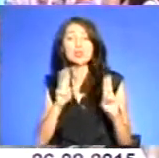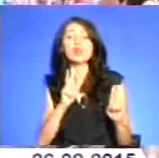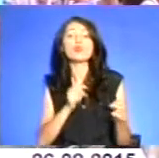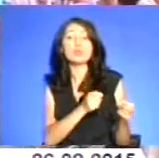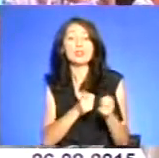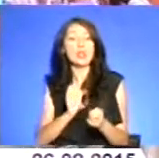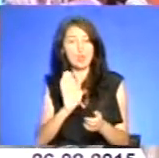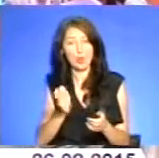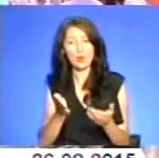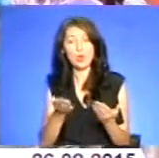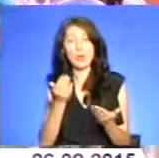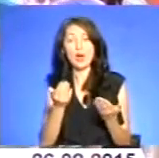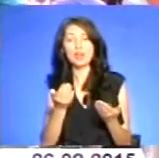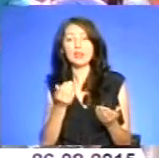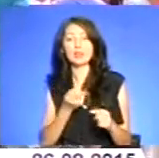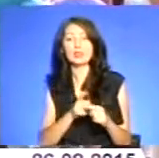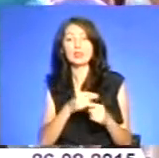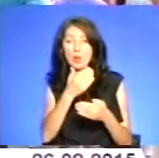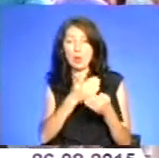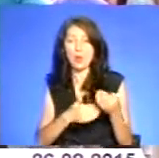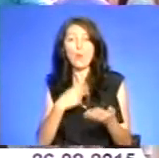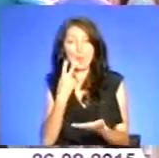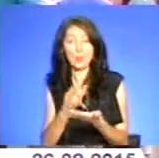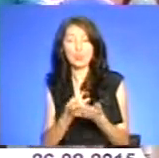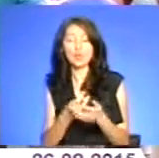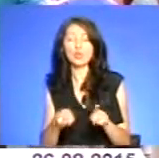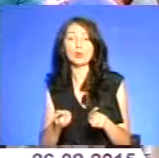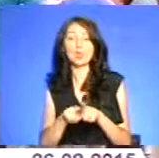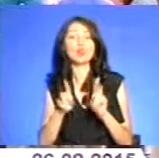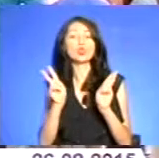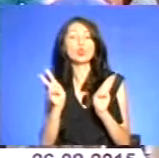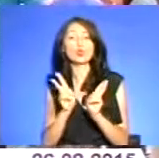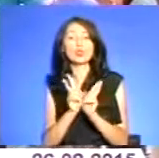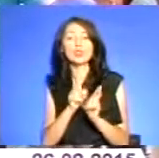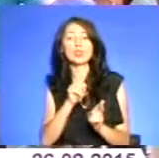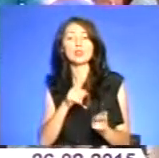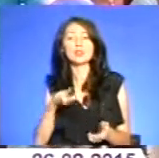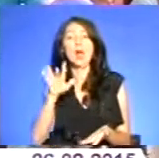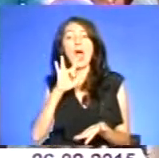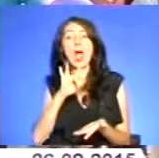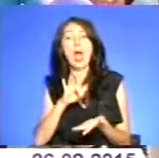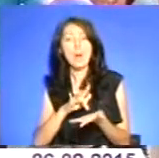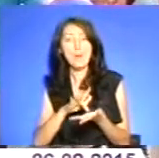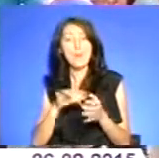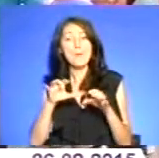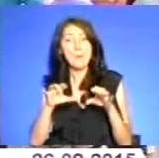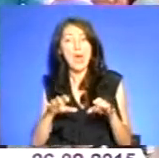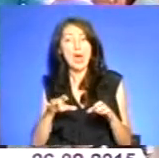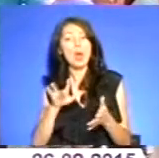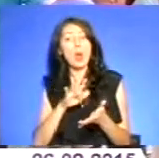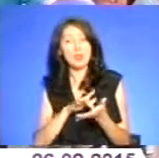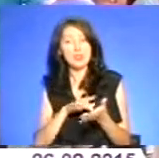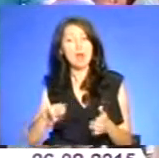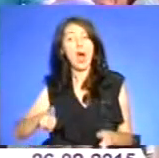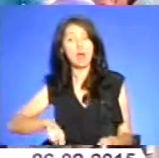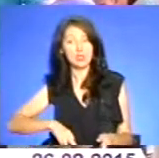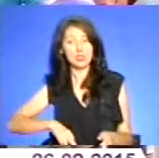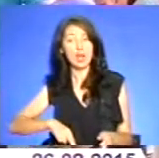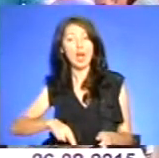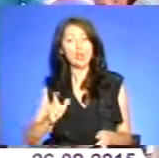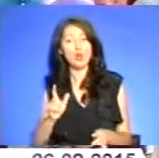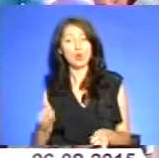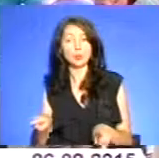стріляти, але це програмою передбачено. А також зустріч із мером міста, адміністрацією. Так